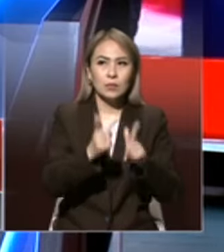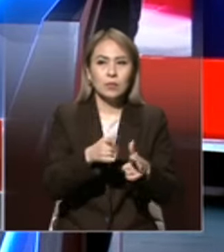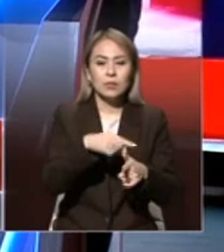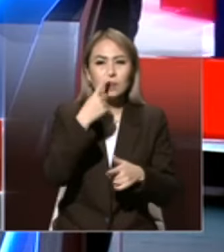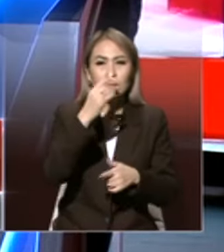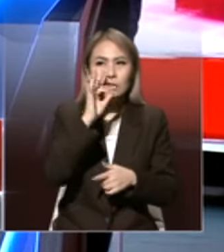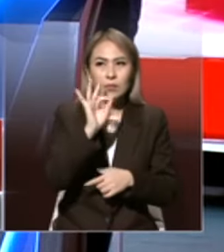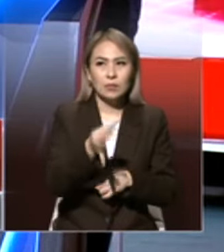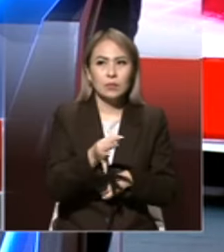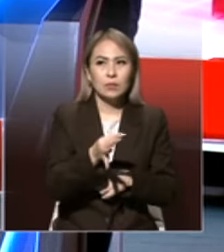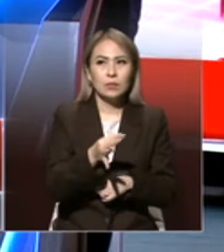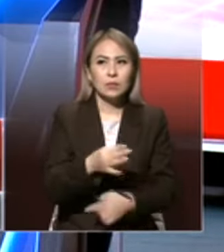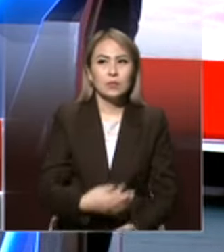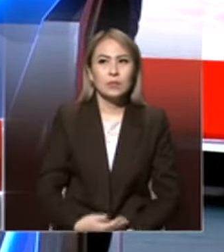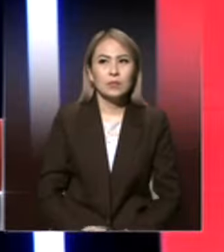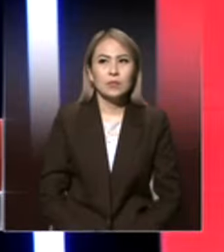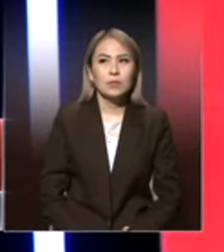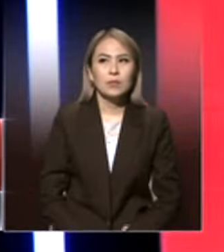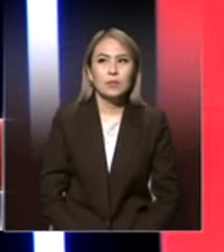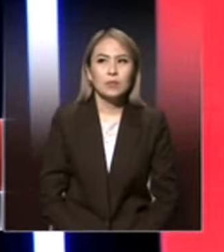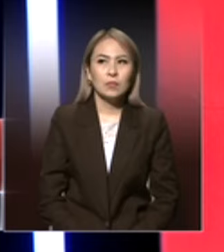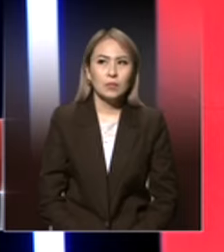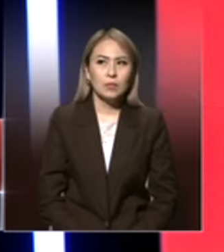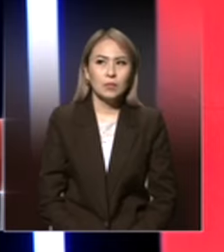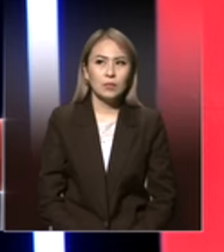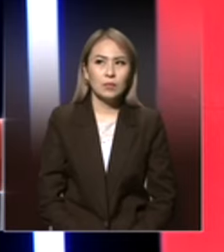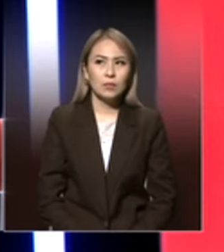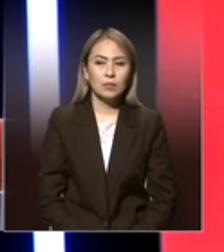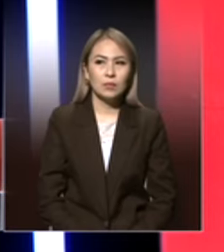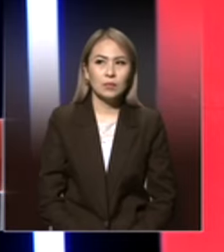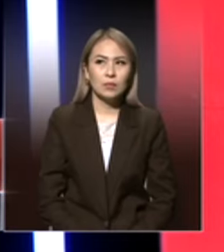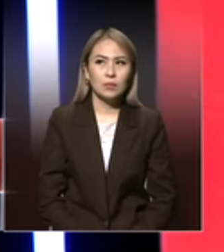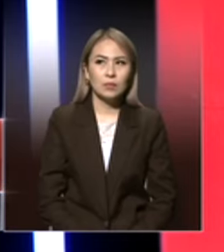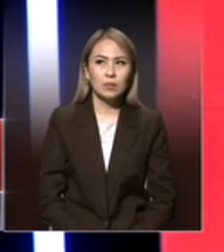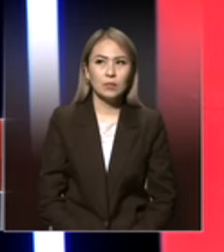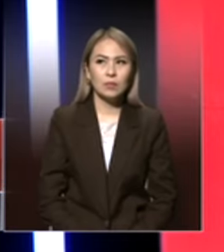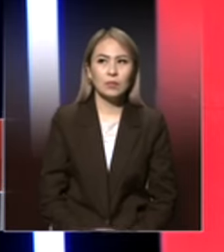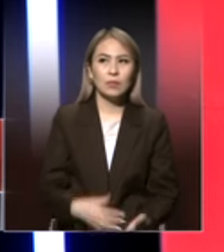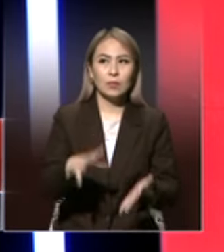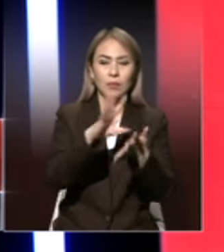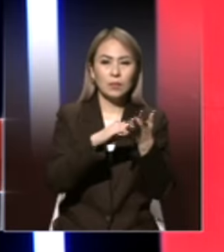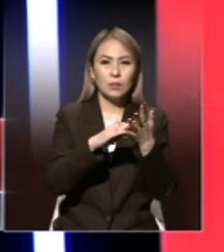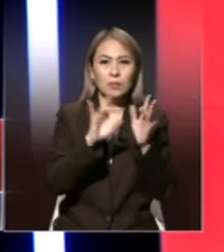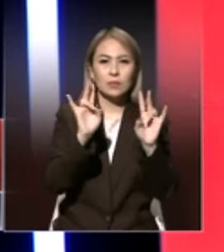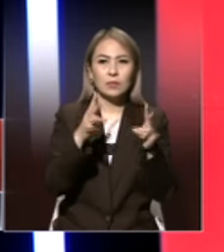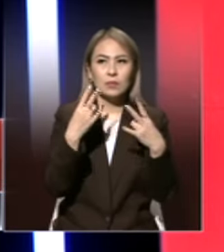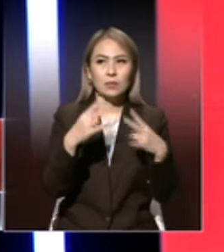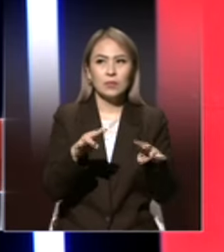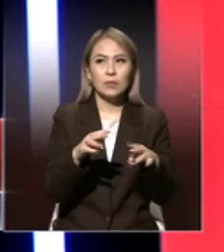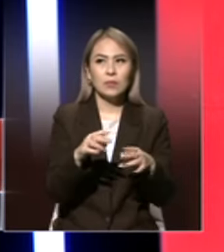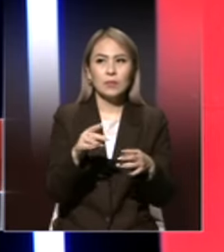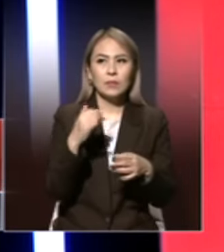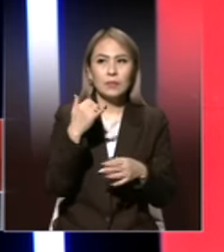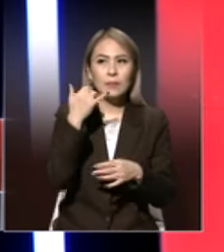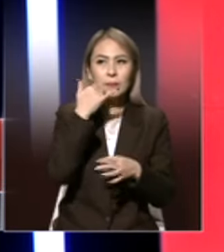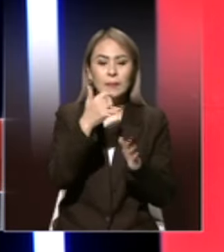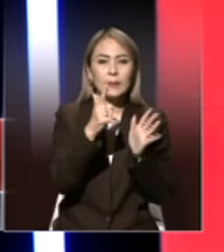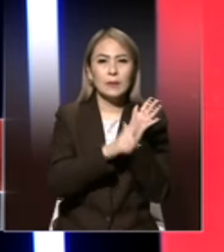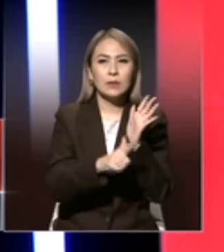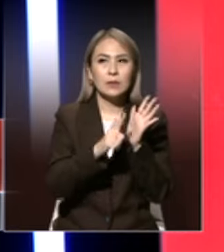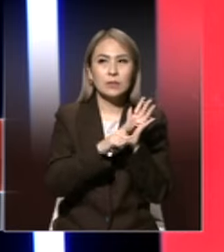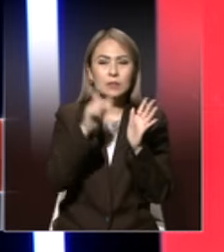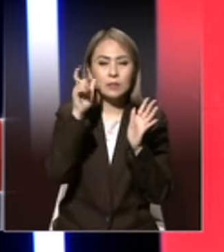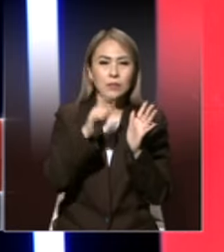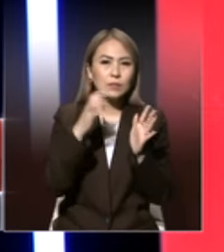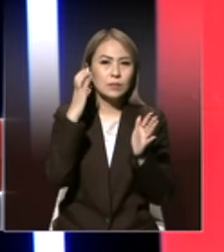дұрыс айтасыз. Рахмет, Ақмарал ханым. Ой қайталамай ақ қояйық, әрі қарай жалғастырсақ. Бізге хабарласқан көрерменіміз бар екен, жасы 70-те.